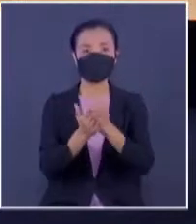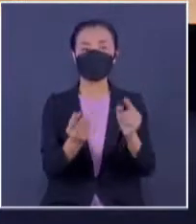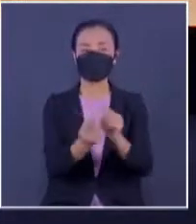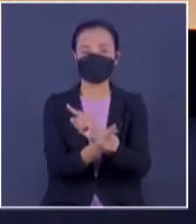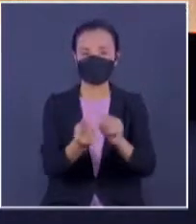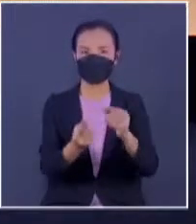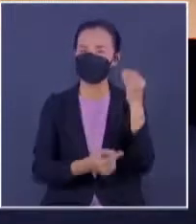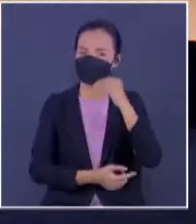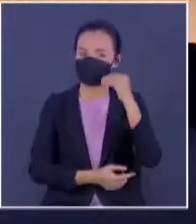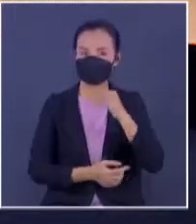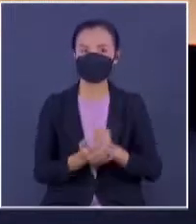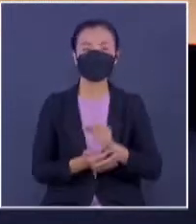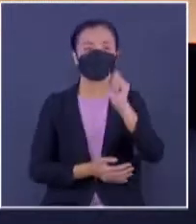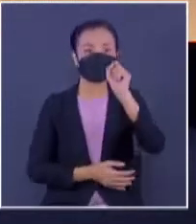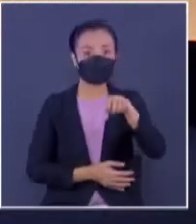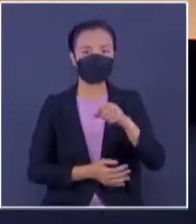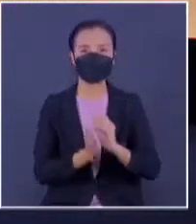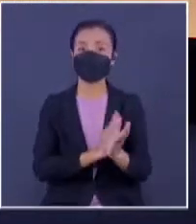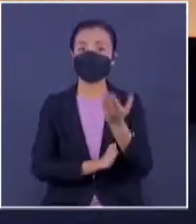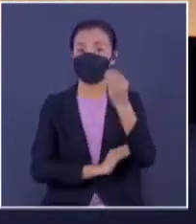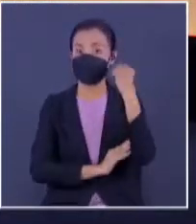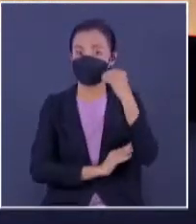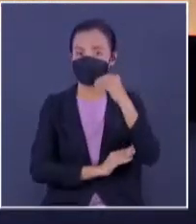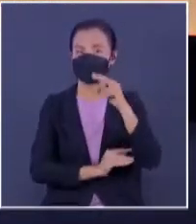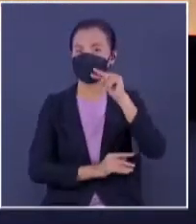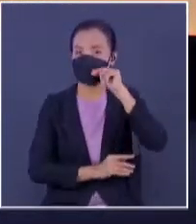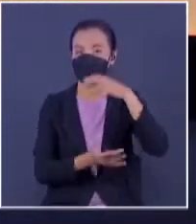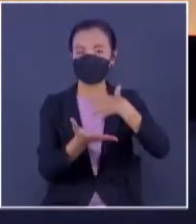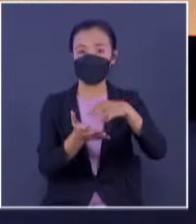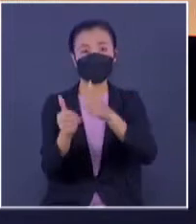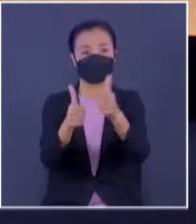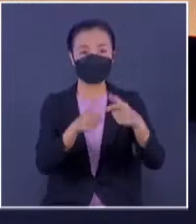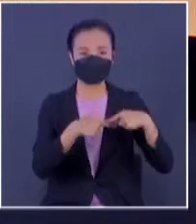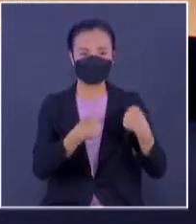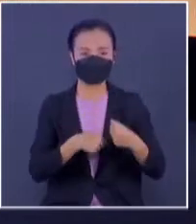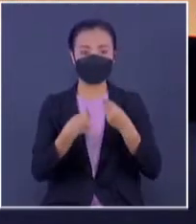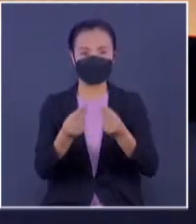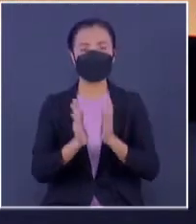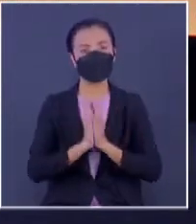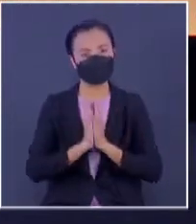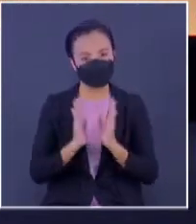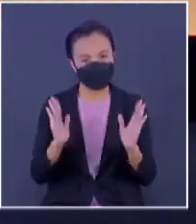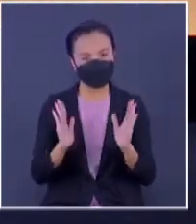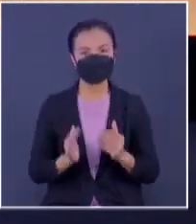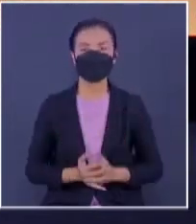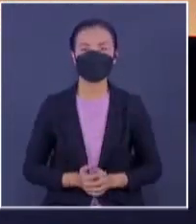คมกันอย่างต่อเนื่องเลยล่ะค่ะ ใช่แล้วค่ะทุกเช้าคุณน้ำก็จะมีเรื่องราวดีๆแบบนี้ก็เป็นกำลังใจให้กับหลายๆคนเหมือนกันนะคะขอบคุณค่ะ ขอบคุณค่ะ ขอบคุณครับ